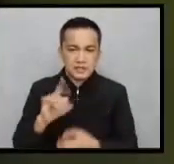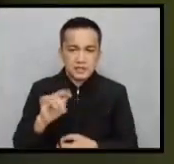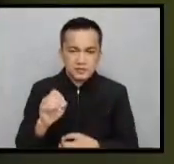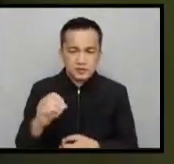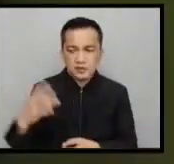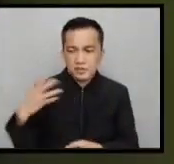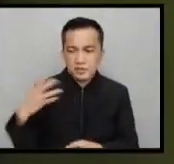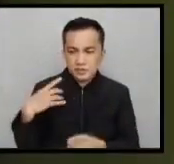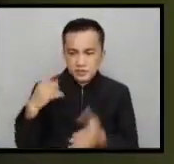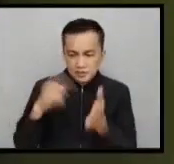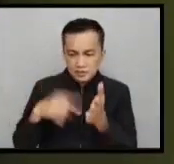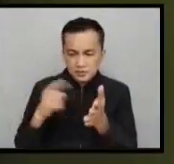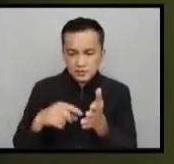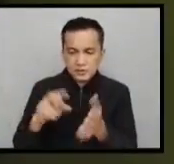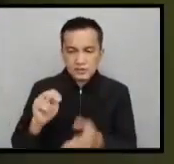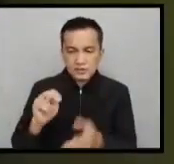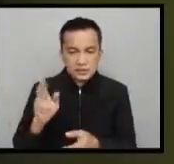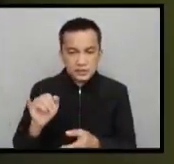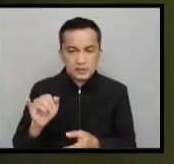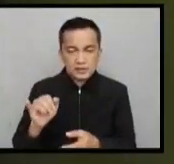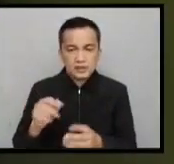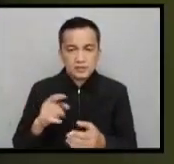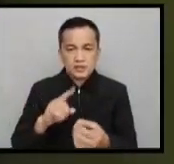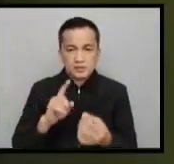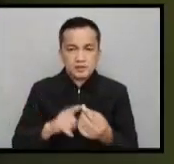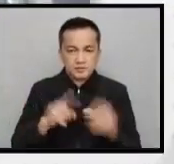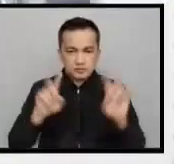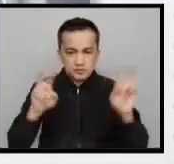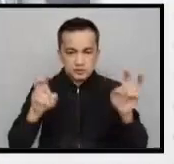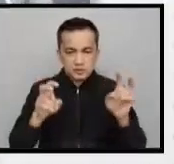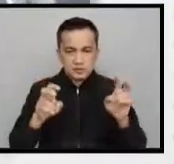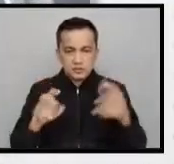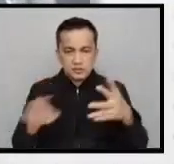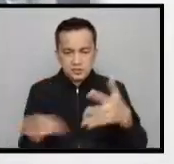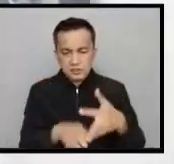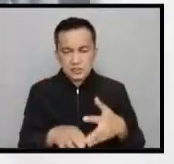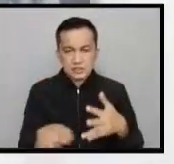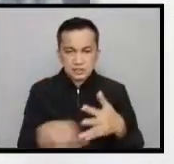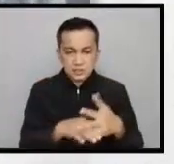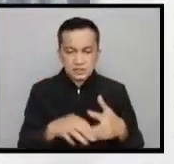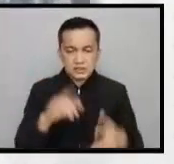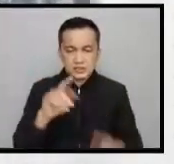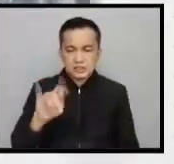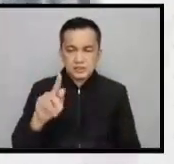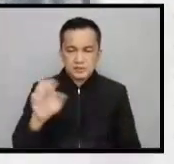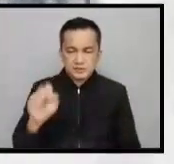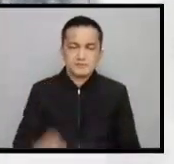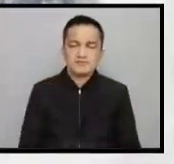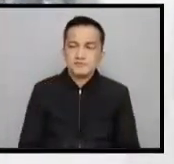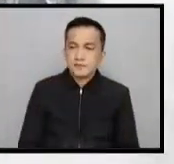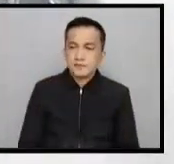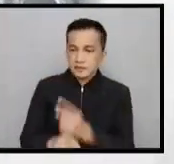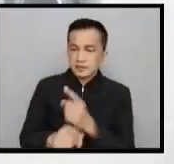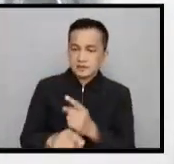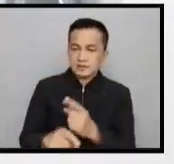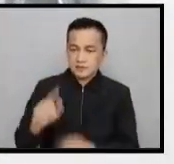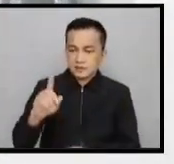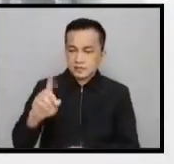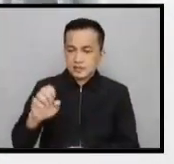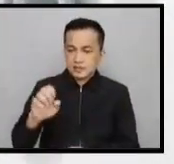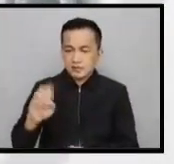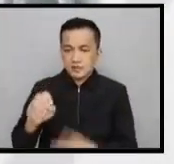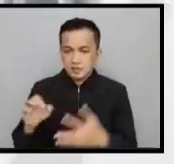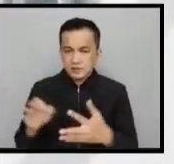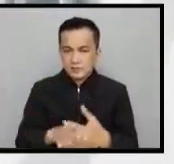ng NBI para sa kaukulang kaso laban kay Teves. Definitely, Degamo family will file a case yes, Teves.